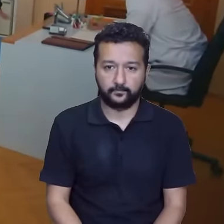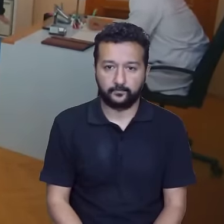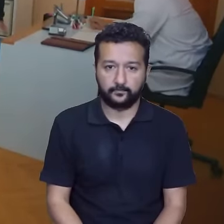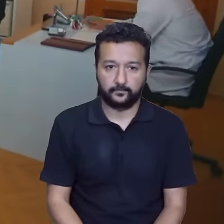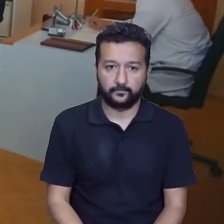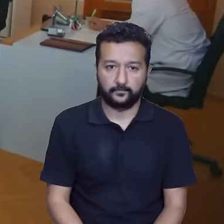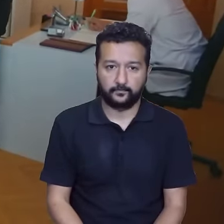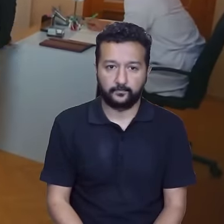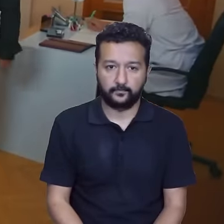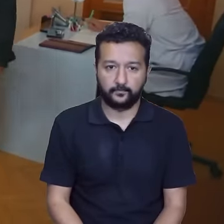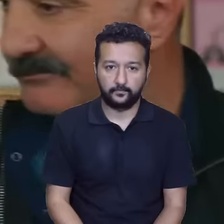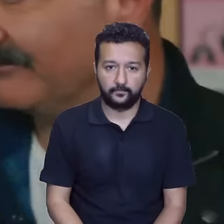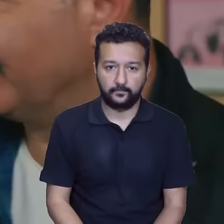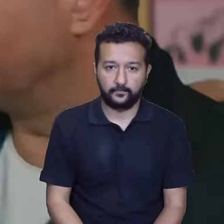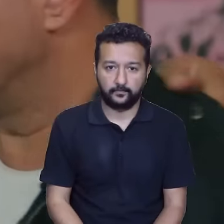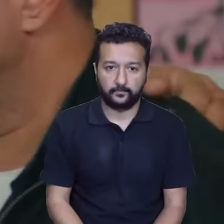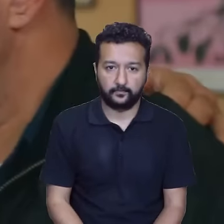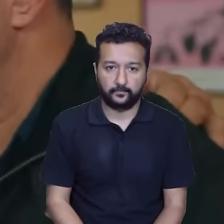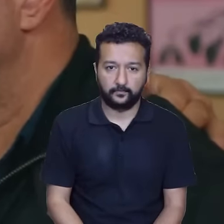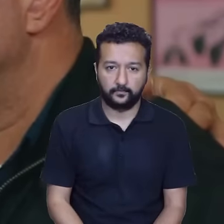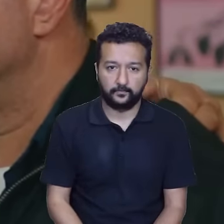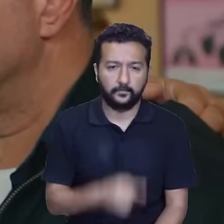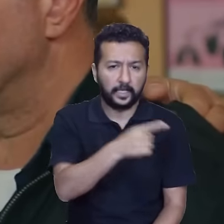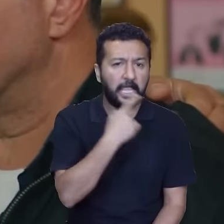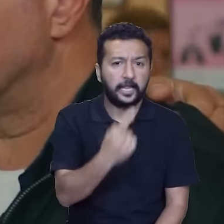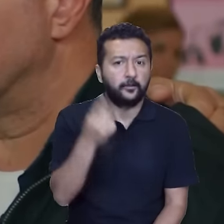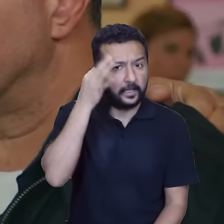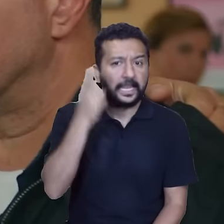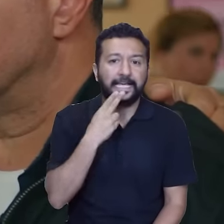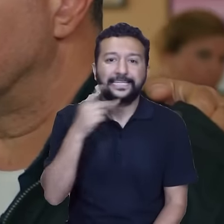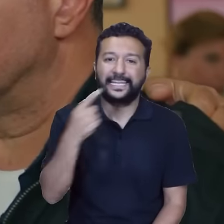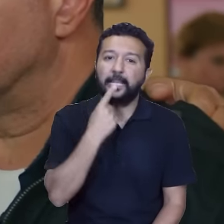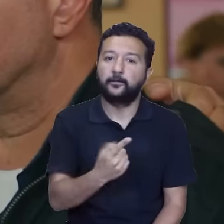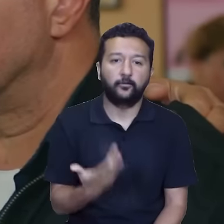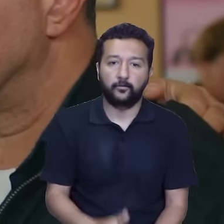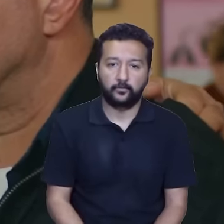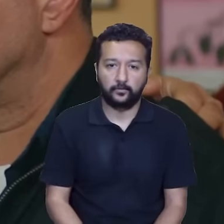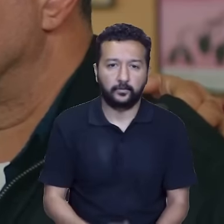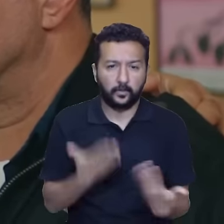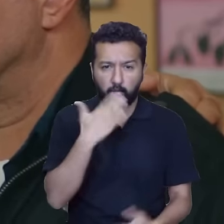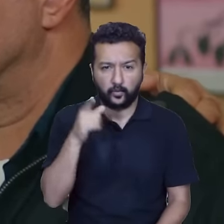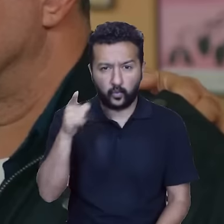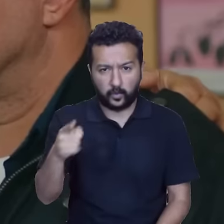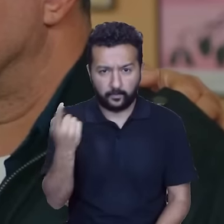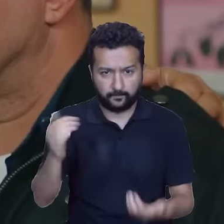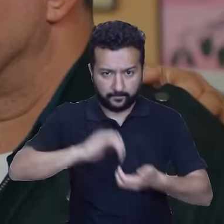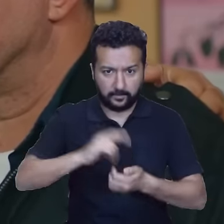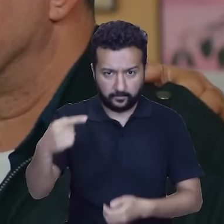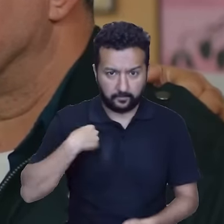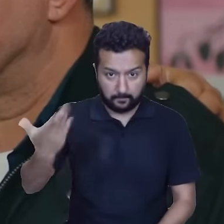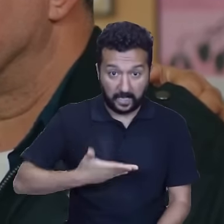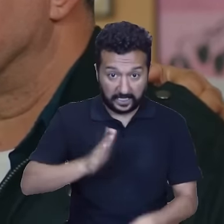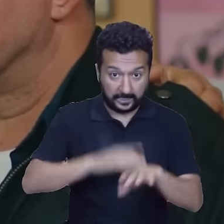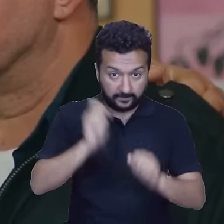Münir beklerken çıkar çıkmaz tuttu. Ne diyor bu deli kadın? Yoksa onda bir olup bana bir